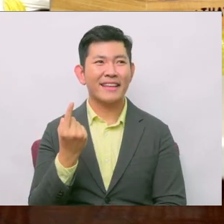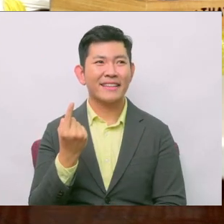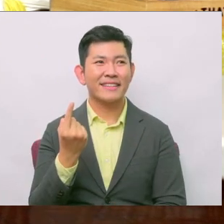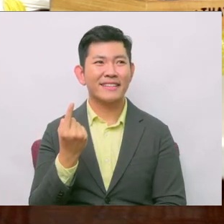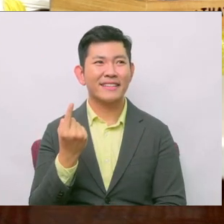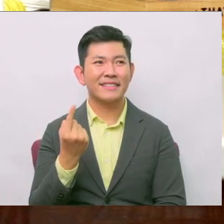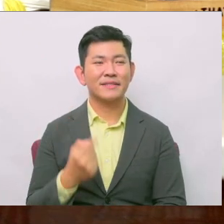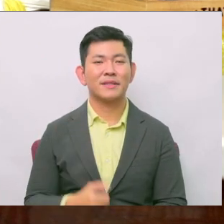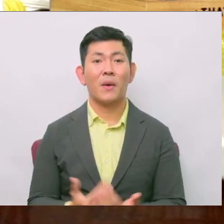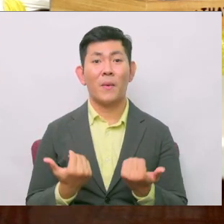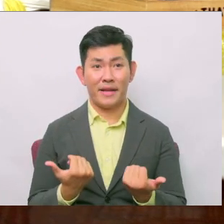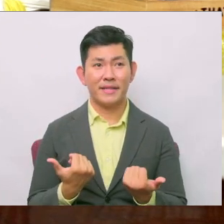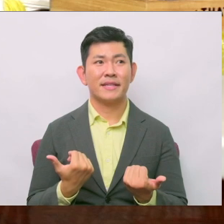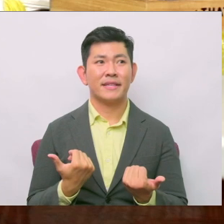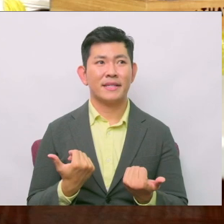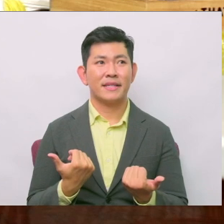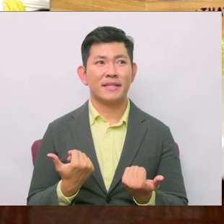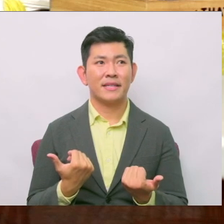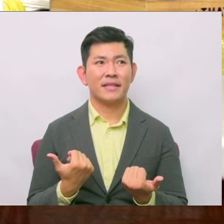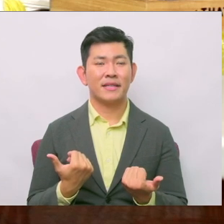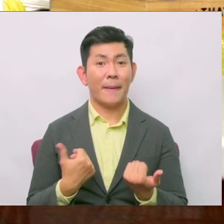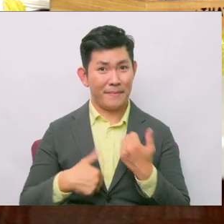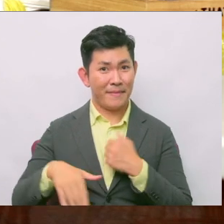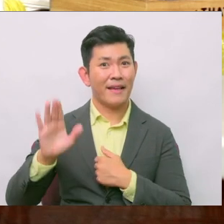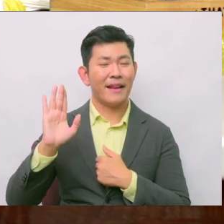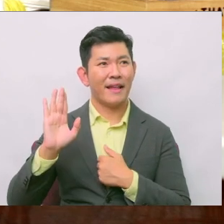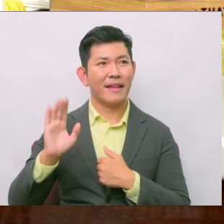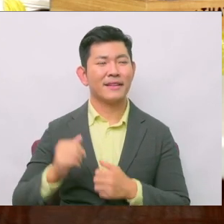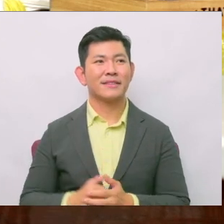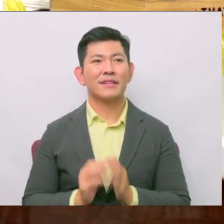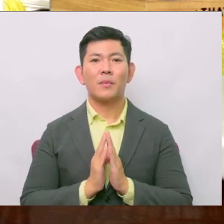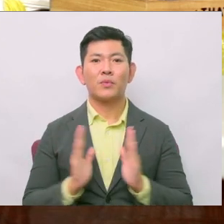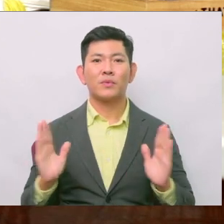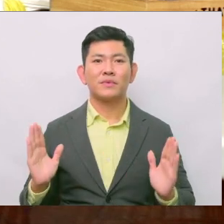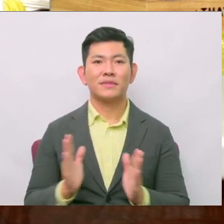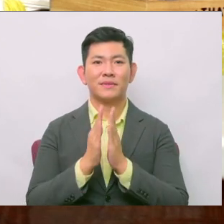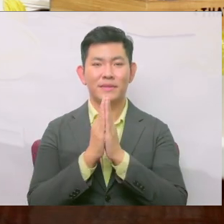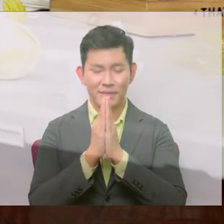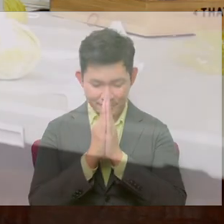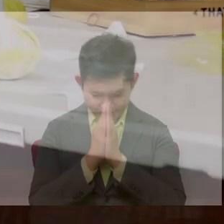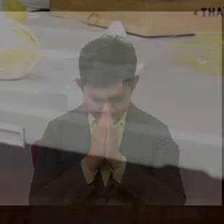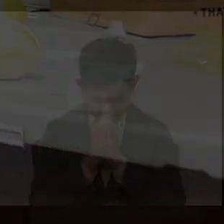นะคะวันนี้ลาท่านทุกท่านไปก่อนนะคะขอบคุณแล้วก็สวัสดีนะคะ